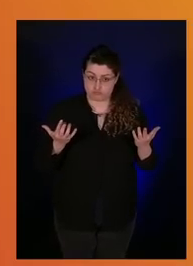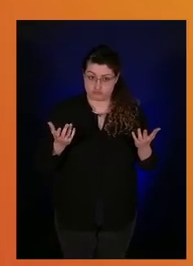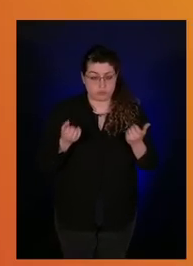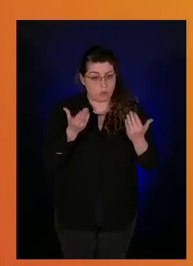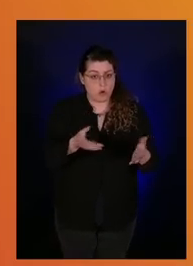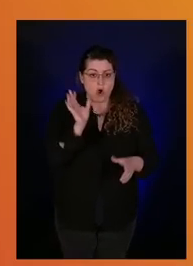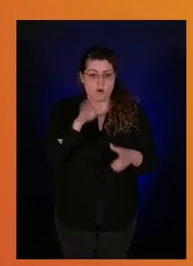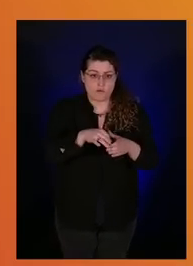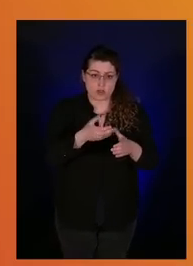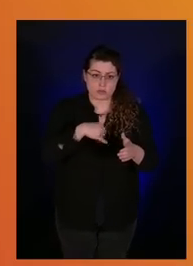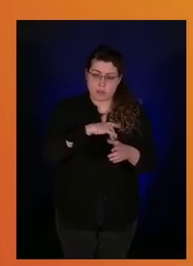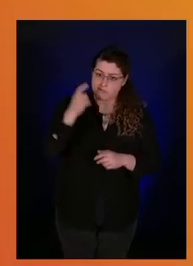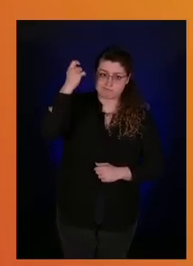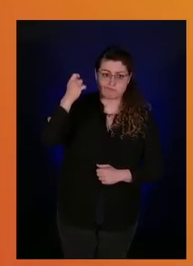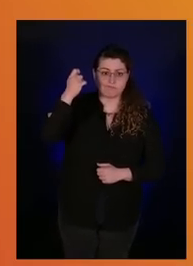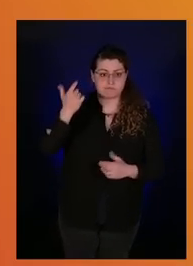au vote par mandat,